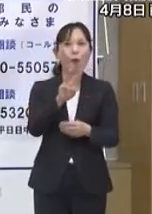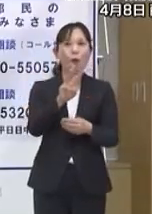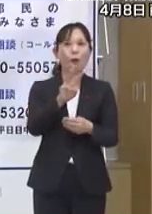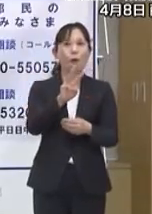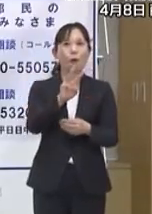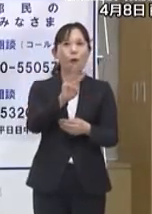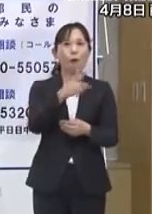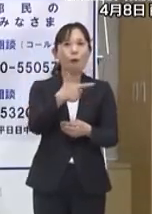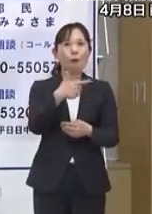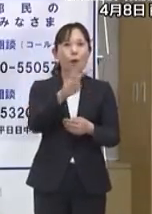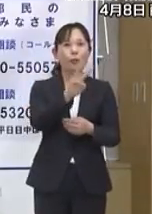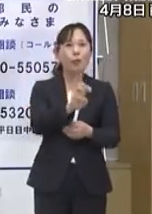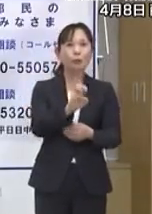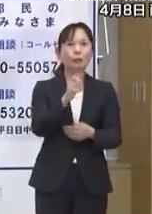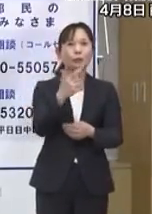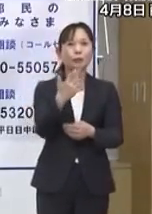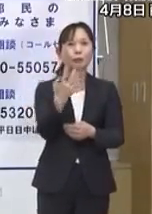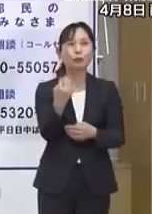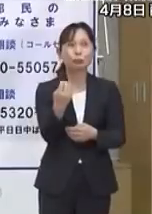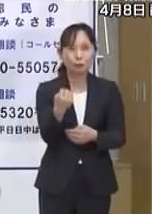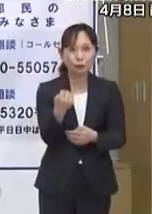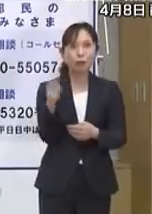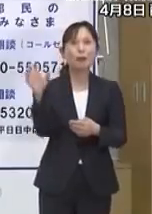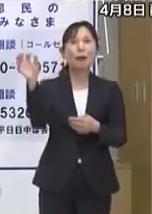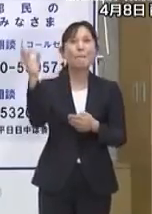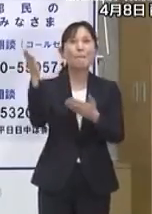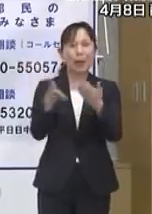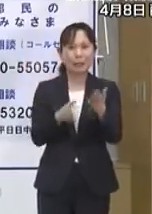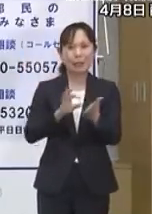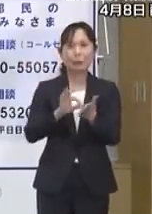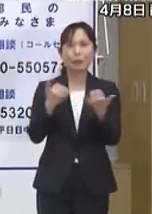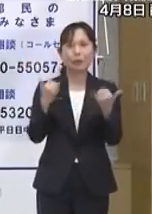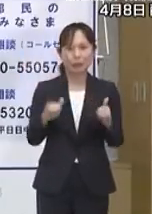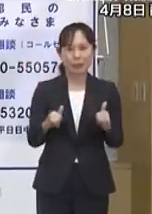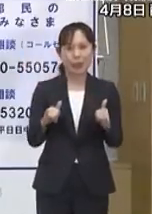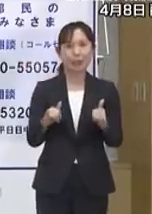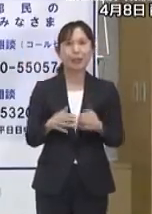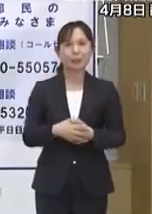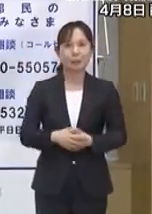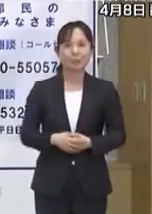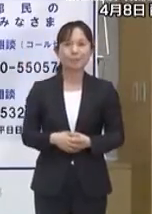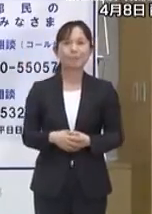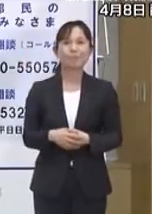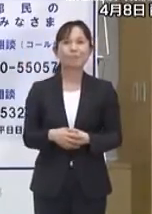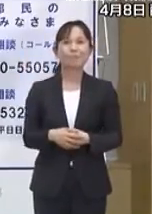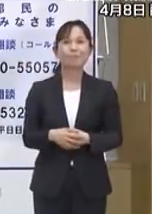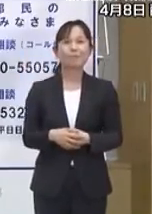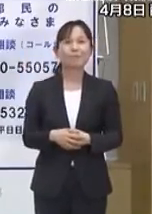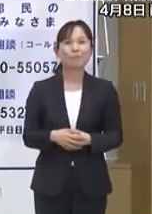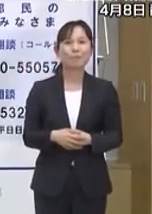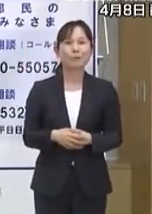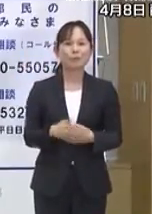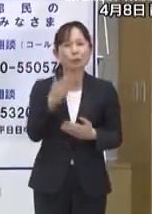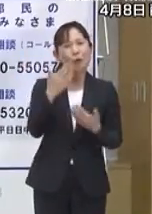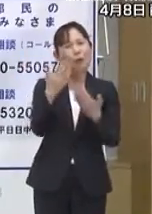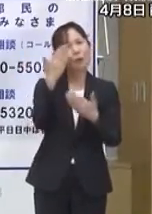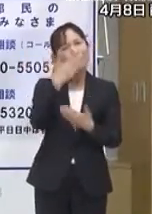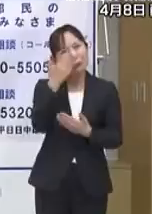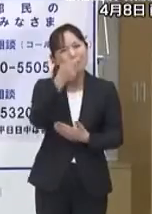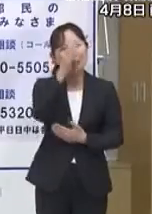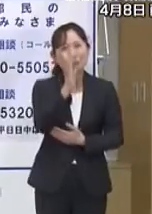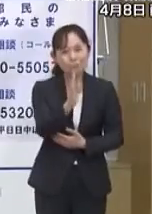の利用者数となってポップコーン形になってますけどちょっと見にくいでしょう